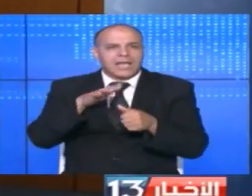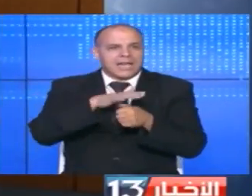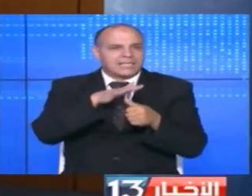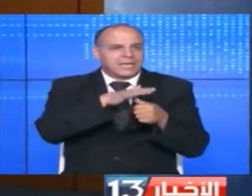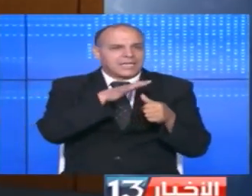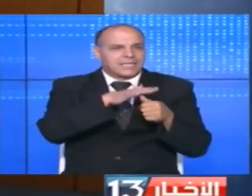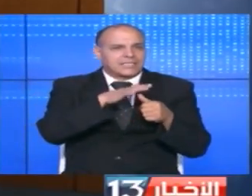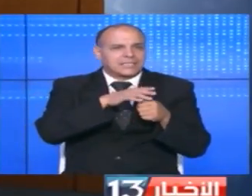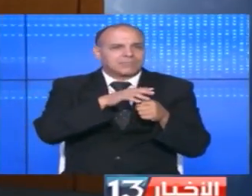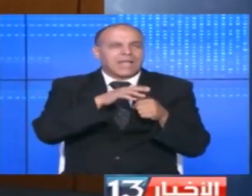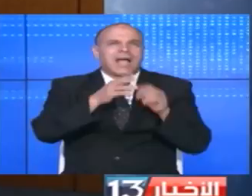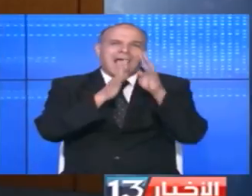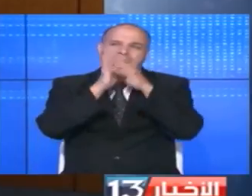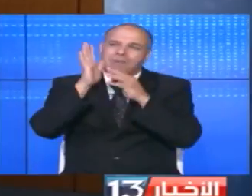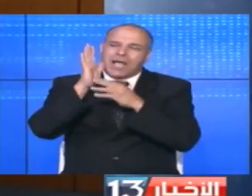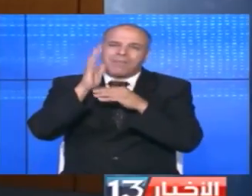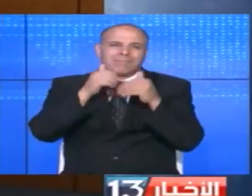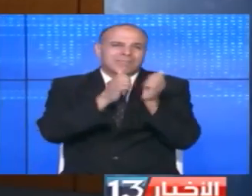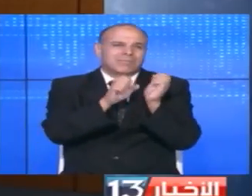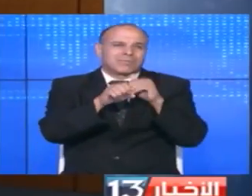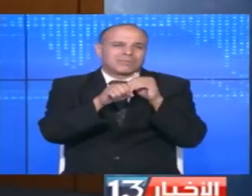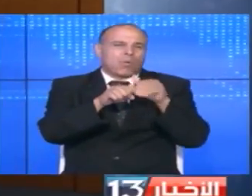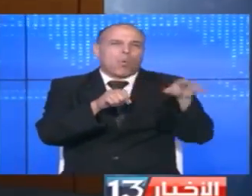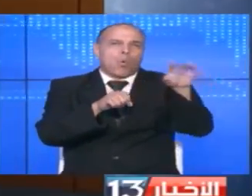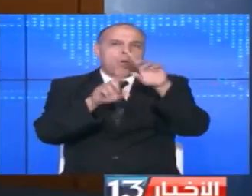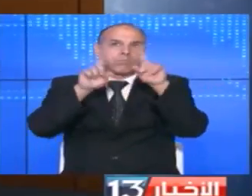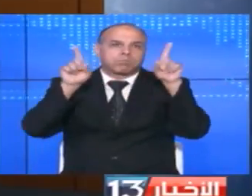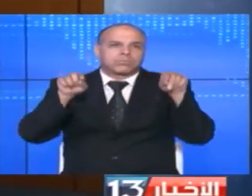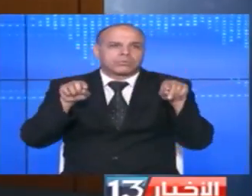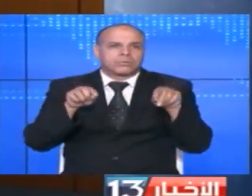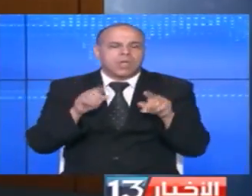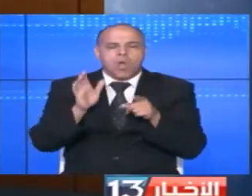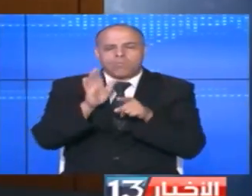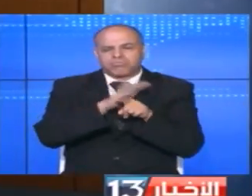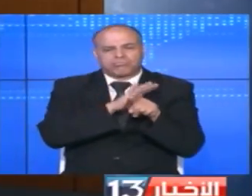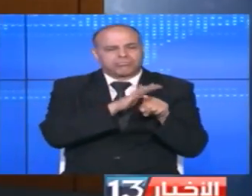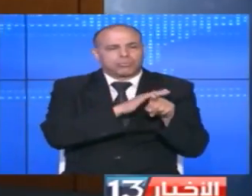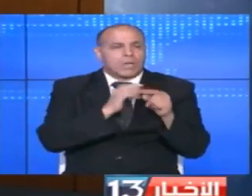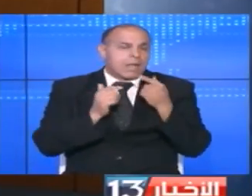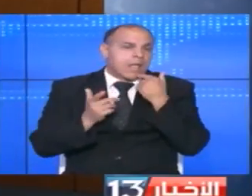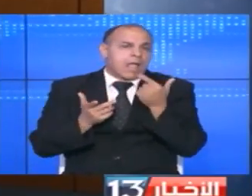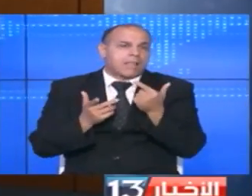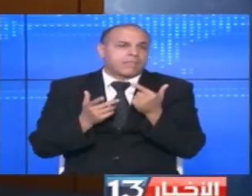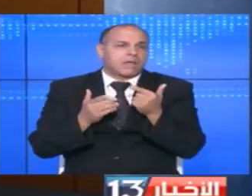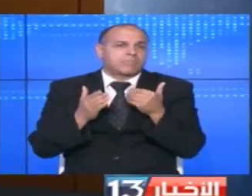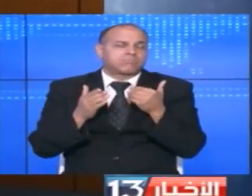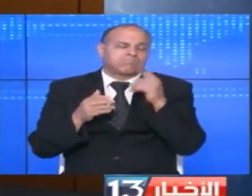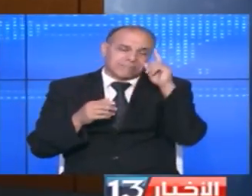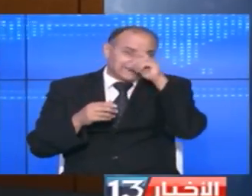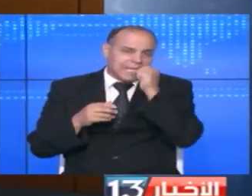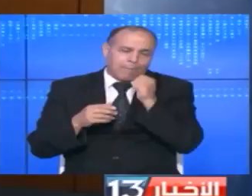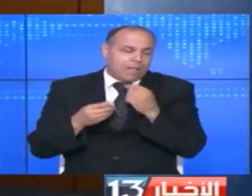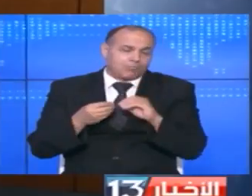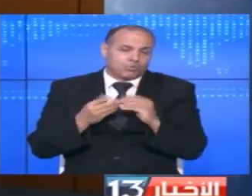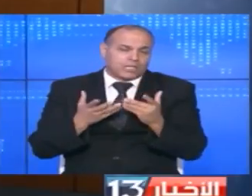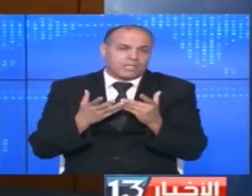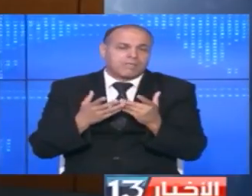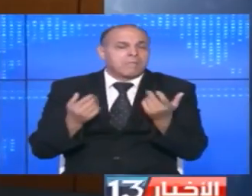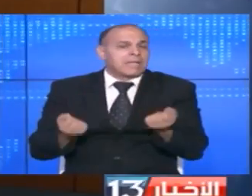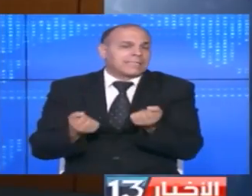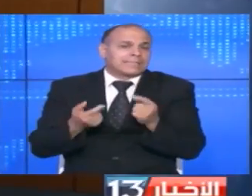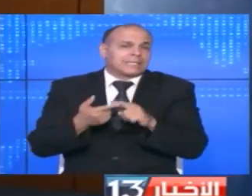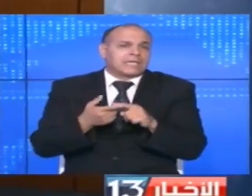القائمه في عده الدوليه الانتخابيه الخروقات اللي احنا عندها حاجه رفضنا اه دعايه في